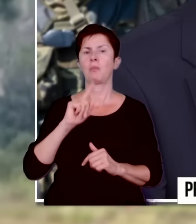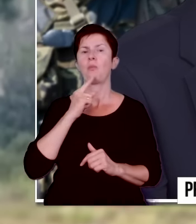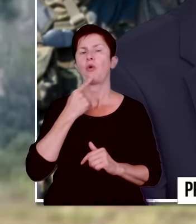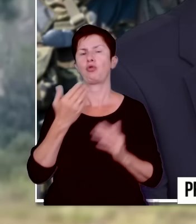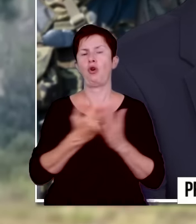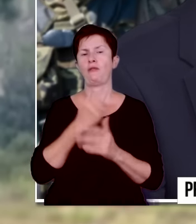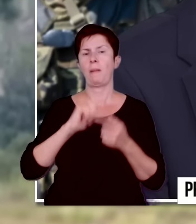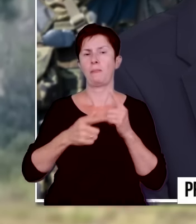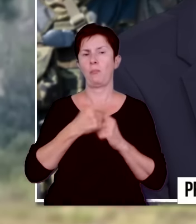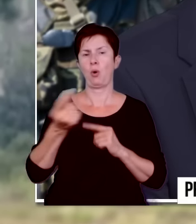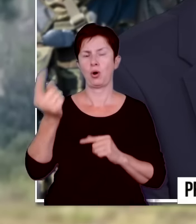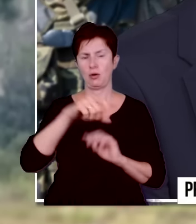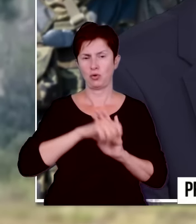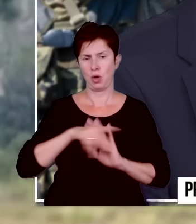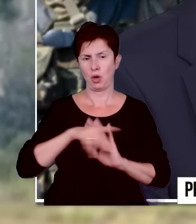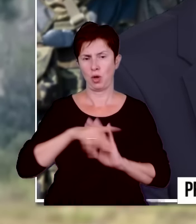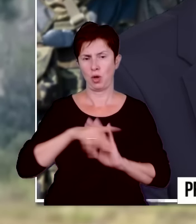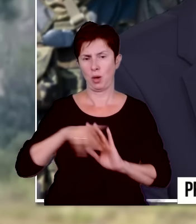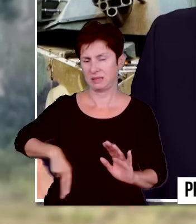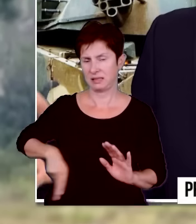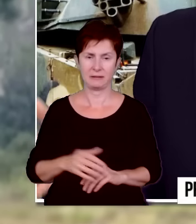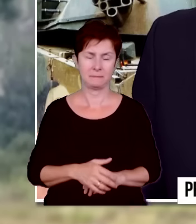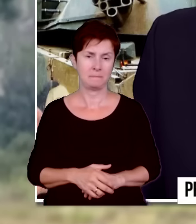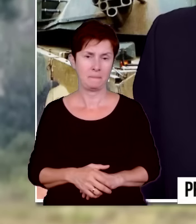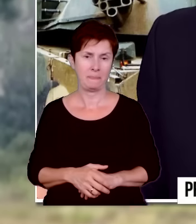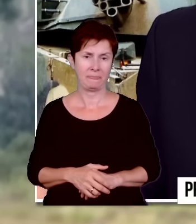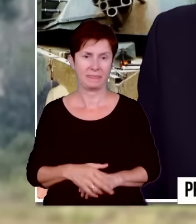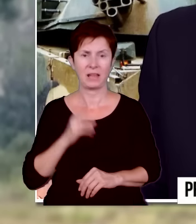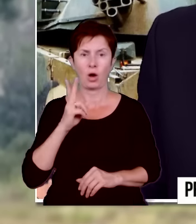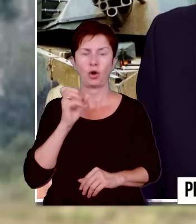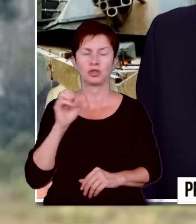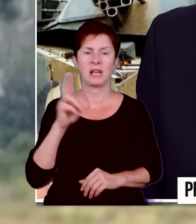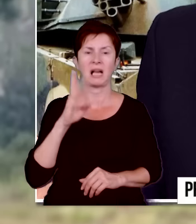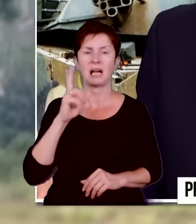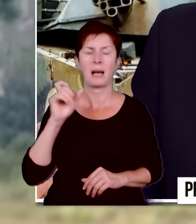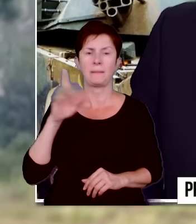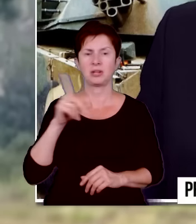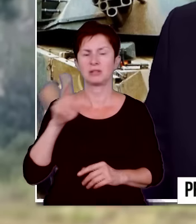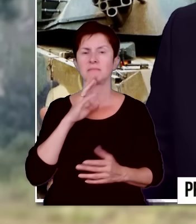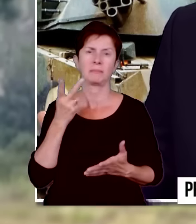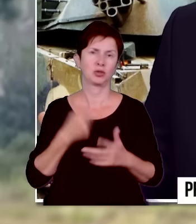zdaniem lat był Obrony Narodowej kośnicki takiego